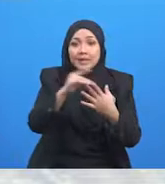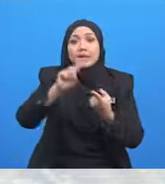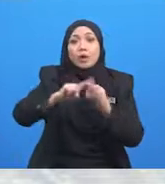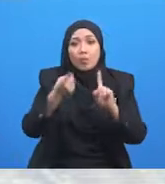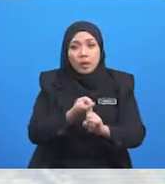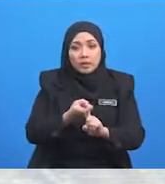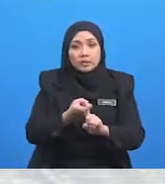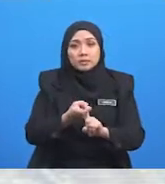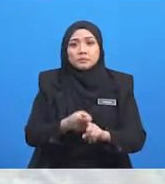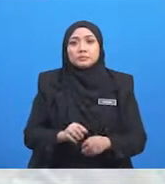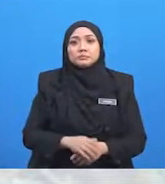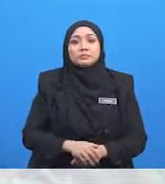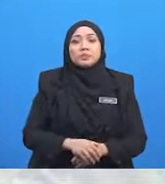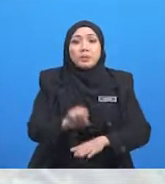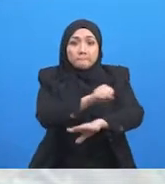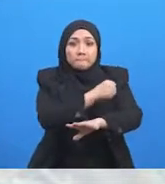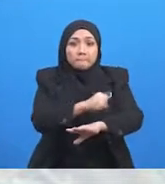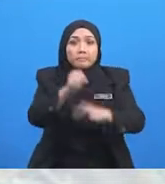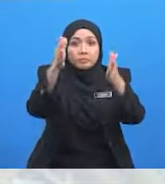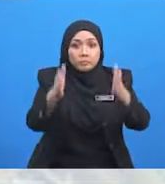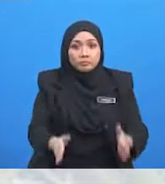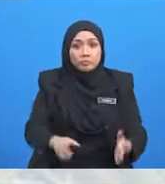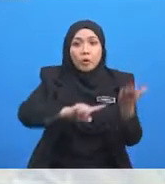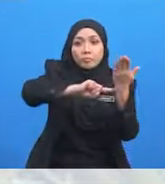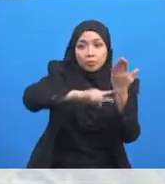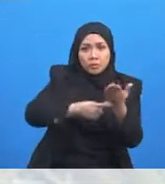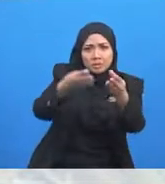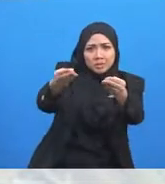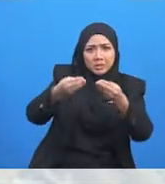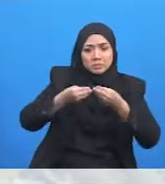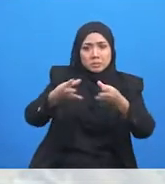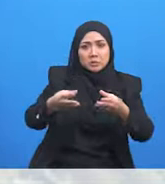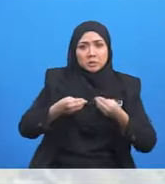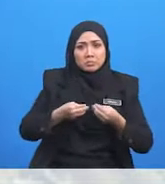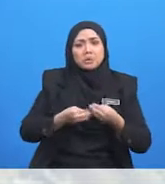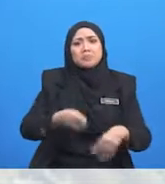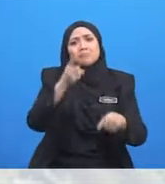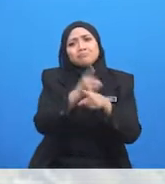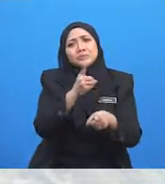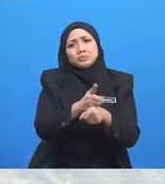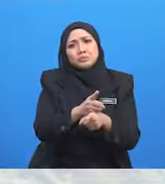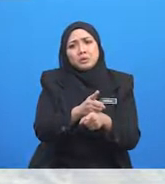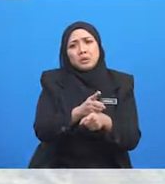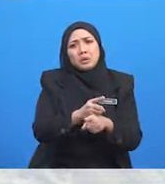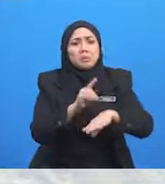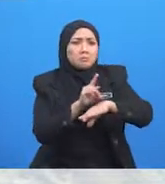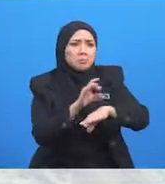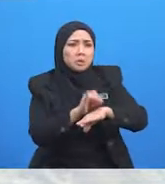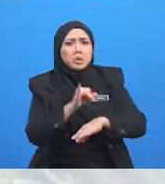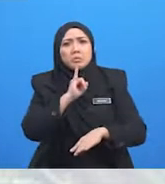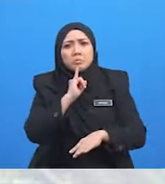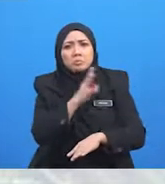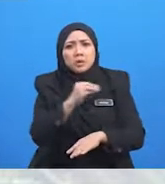itu, penyajak mula menerima hakikat kebenaran pesanan ibunya dan